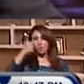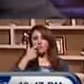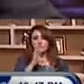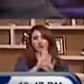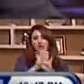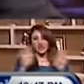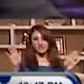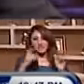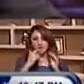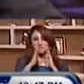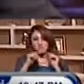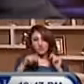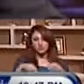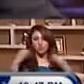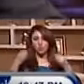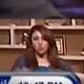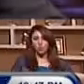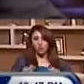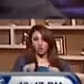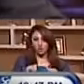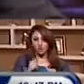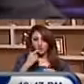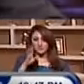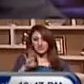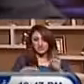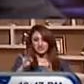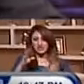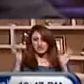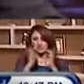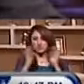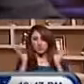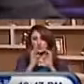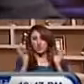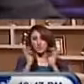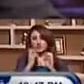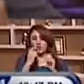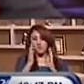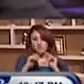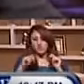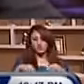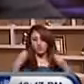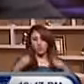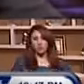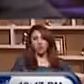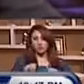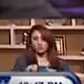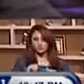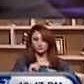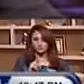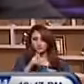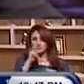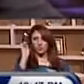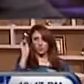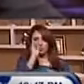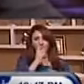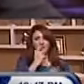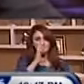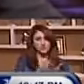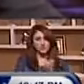قرار هتخربوا مصر، مش لكل السياسيين، مش لدول ولا لدول، وانا مش متحيز لحد، انا بقول للكل